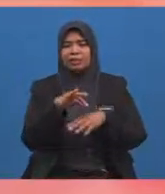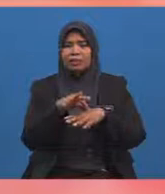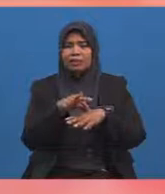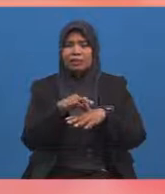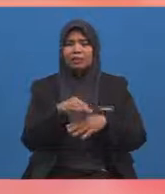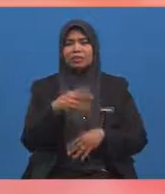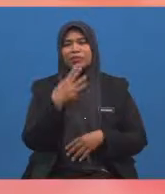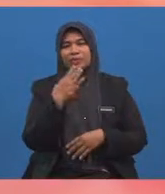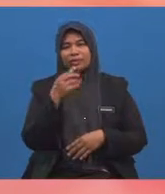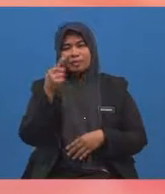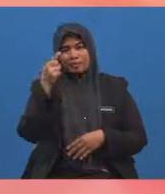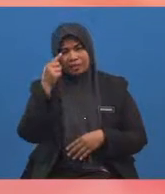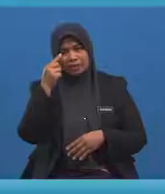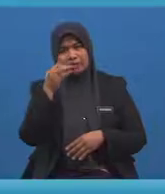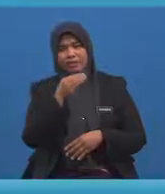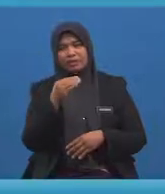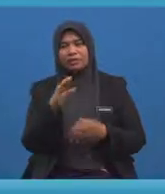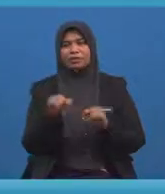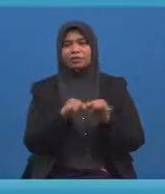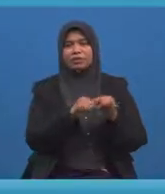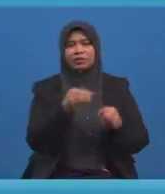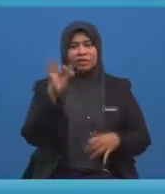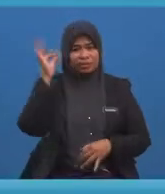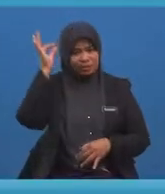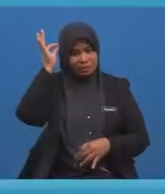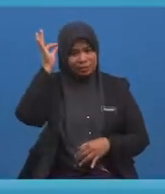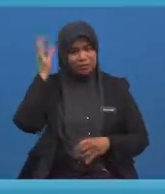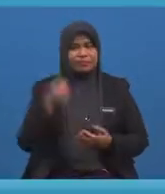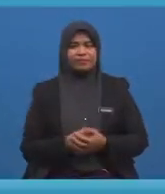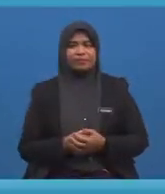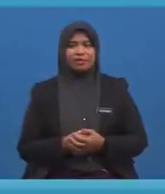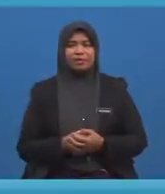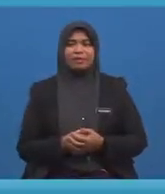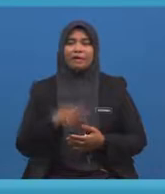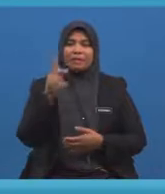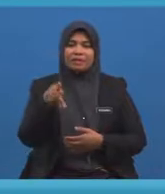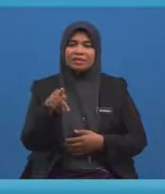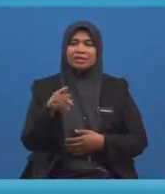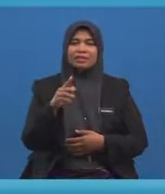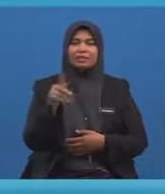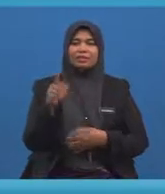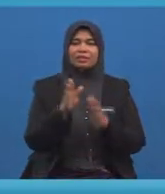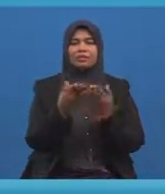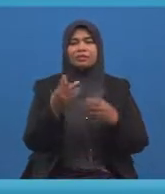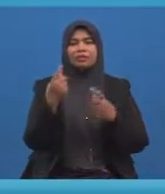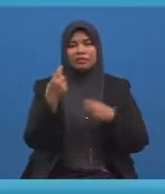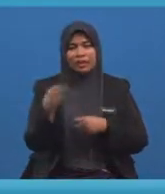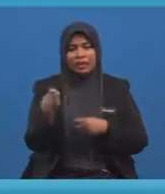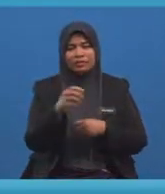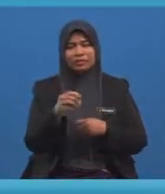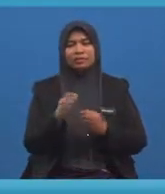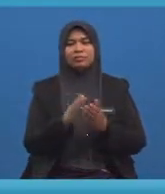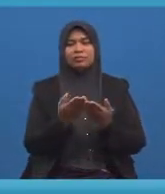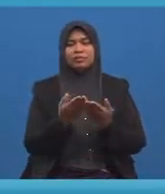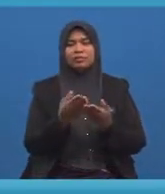dan juga jenis rambut. Tunggu apa lagi? Pastikan buku teks, buku tulis dan juga alat-alat